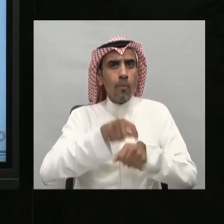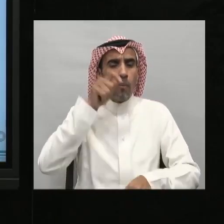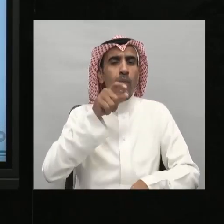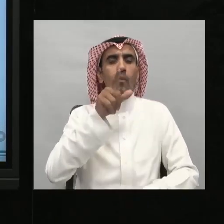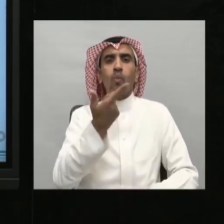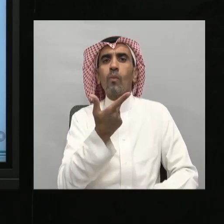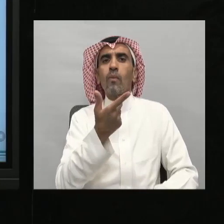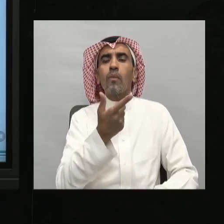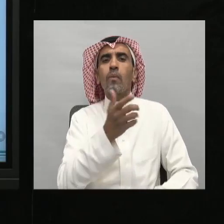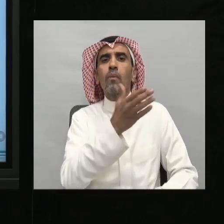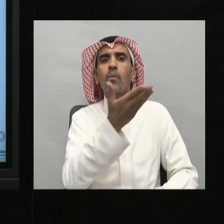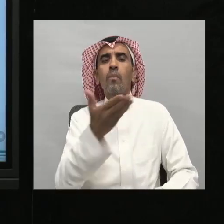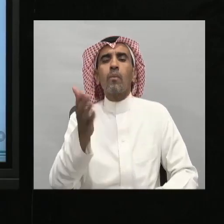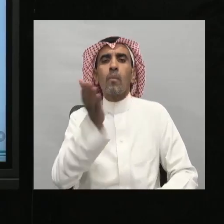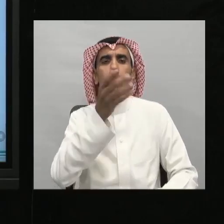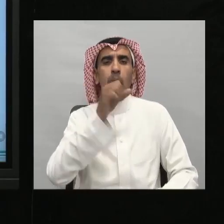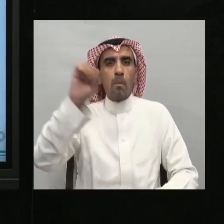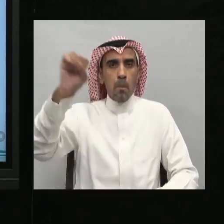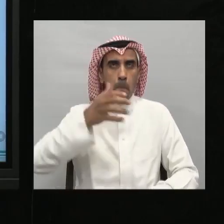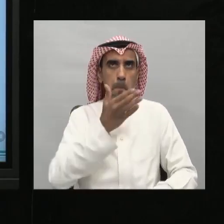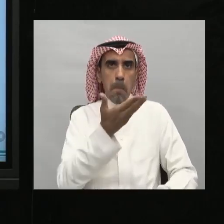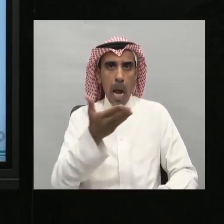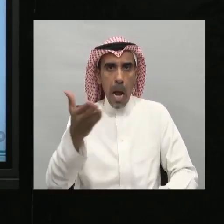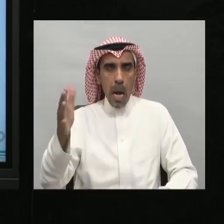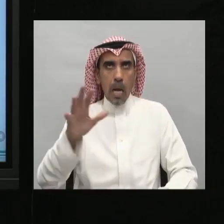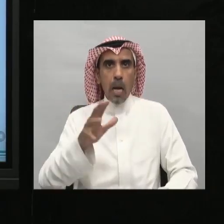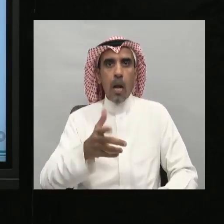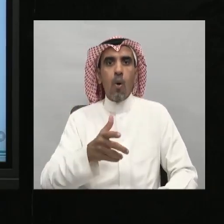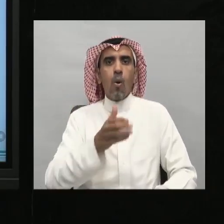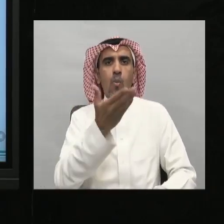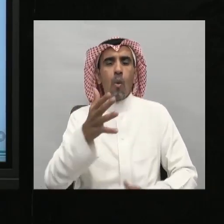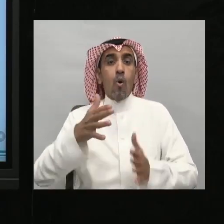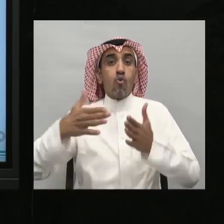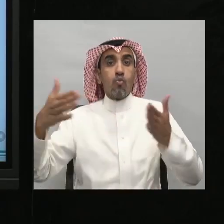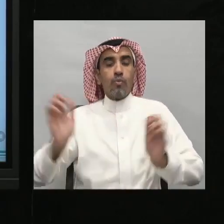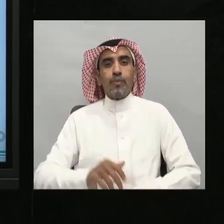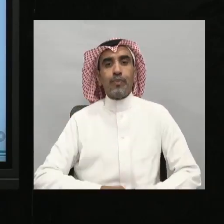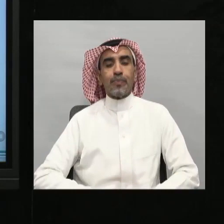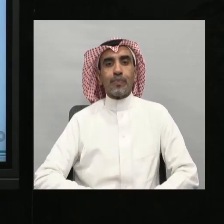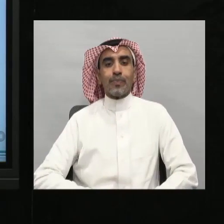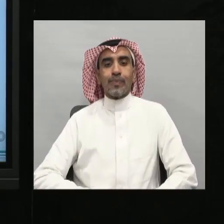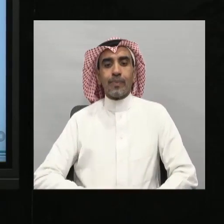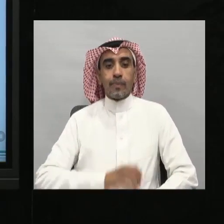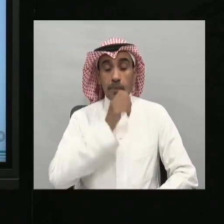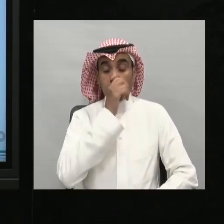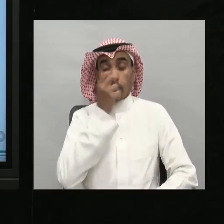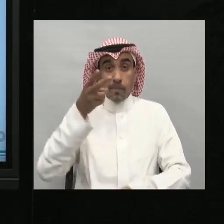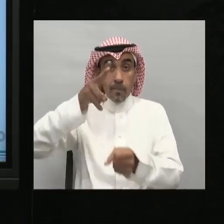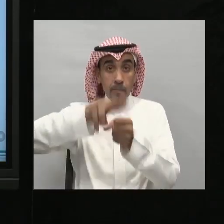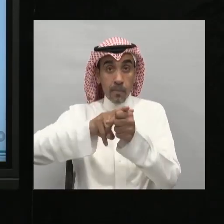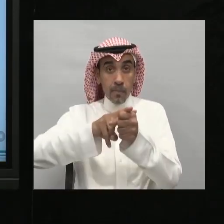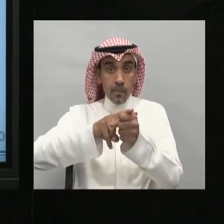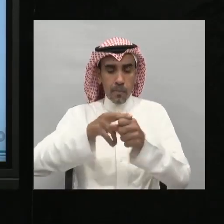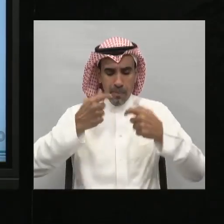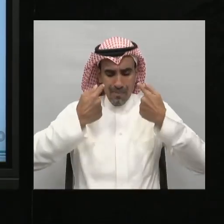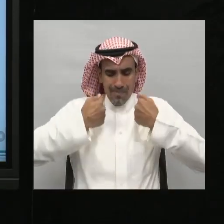هي تعيش في المياه المالحة، مثل مياه البحار أو مياه المحيطات. أيضا تركيب